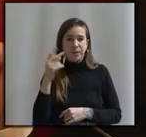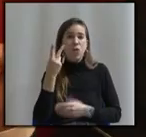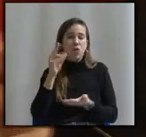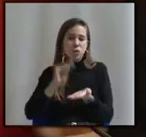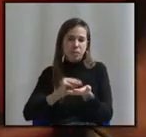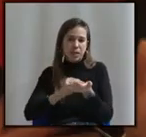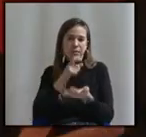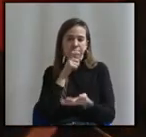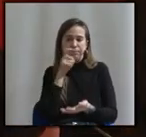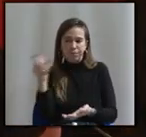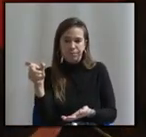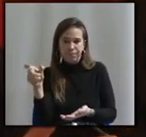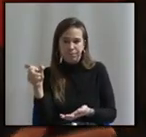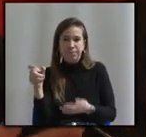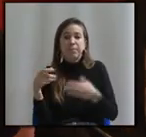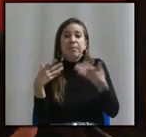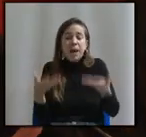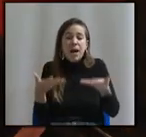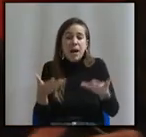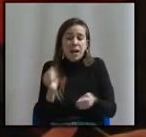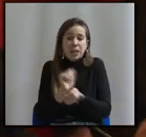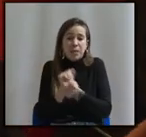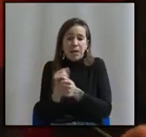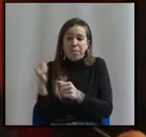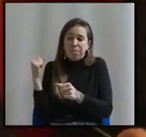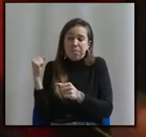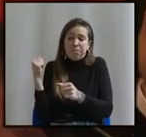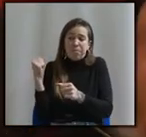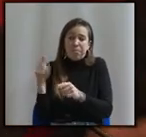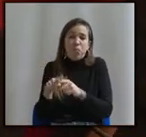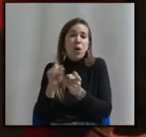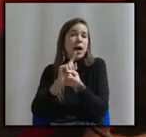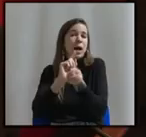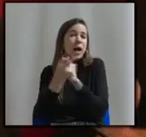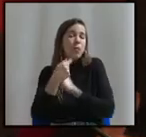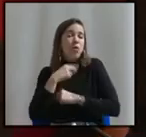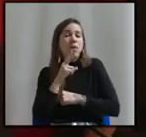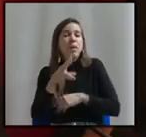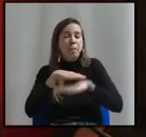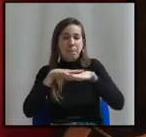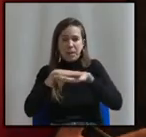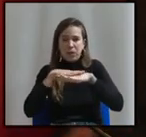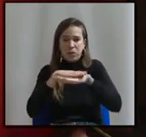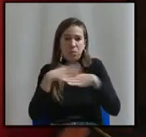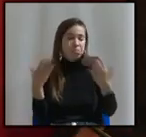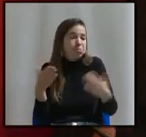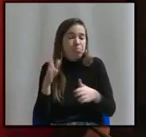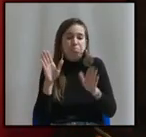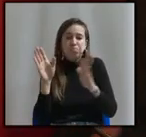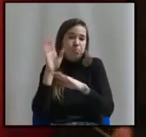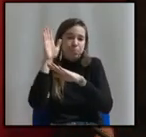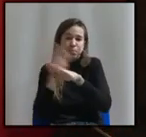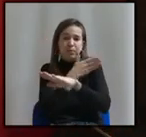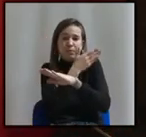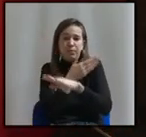vegades. Encara esperem la rectificació del senyor Xavi Tornafoc dient que s'havia equivocat. Que tothom té dret d'equivocar-se, i jo també m'equivoco,